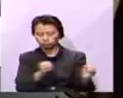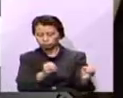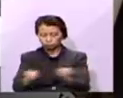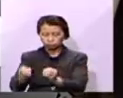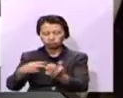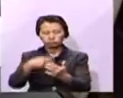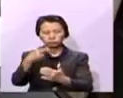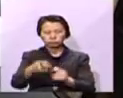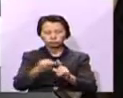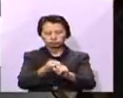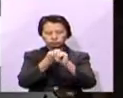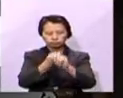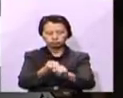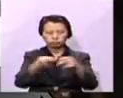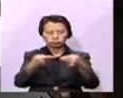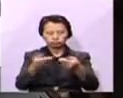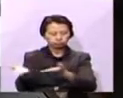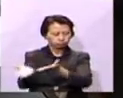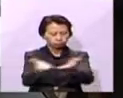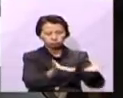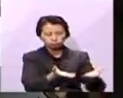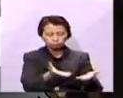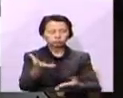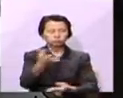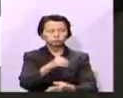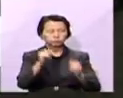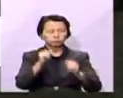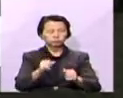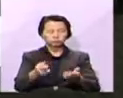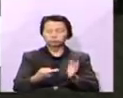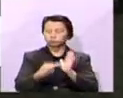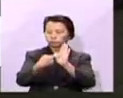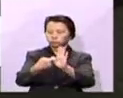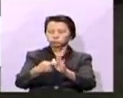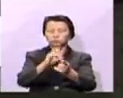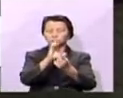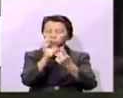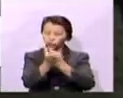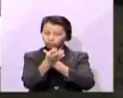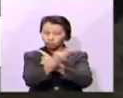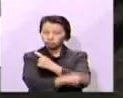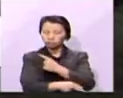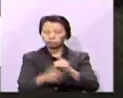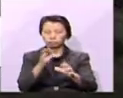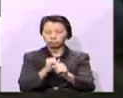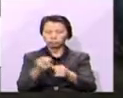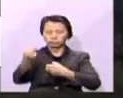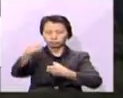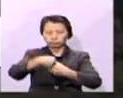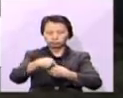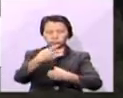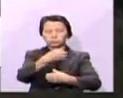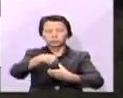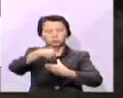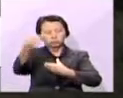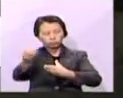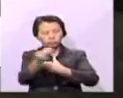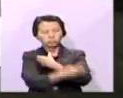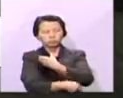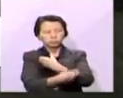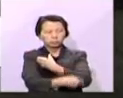juga dapat mengeratkan hubungan silaturahim selain mengenengahkan budaya negeri yang turut mendapat penyertaan dari dalam dan luar